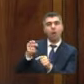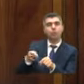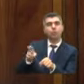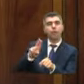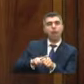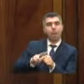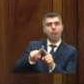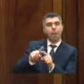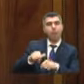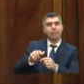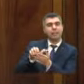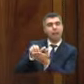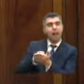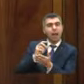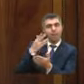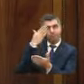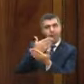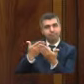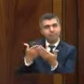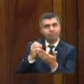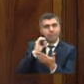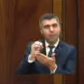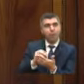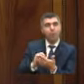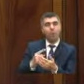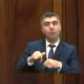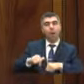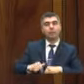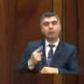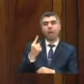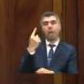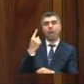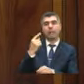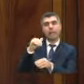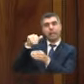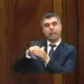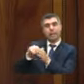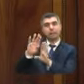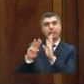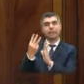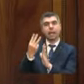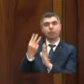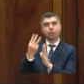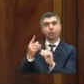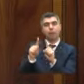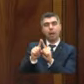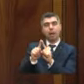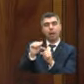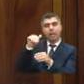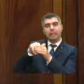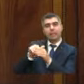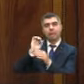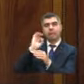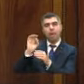هذه الأخيرة بشكل هيمني، ووزير واحد لكل حزب، و13 وزير تقنقراطي منهم 9 وزراء